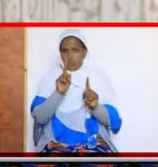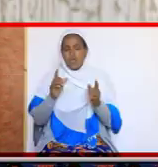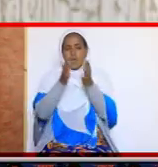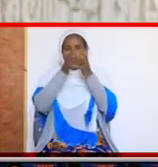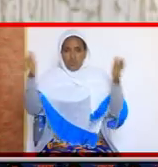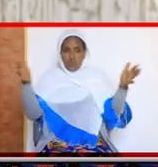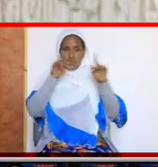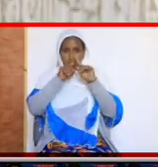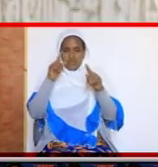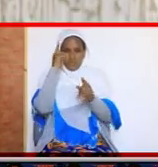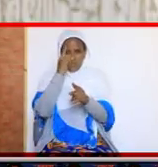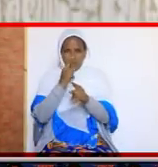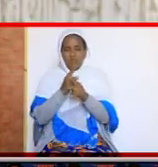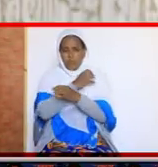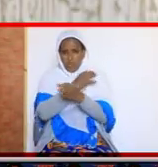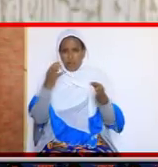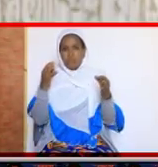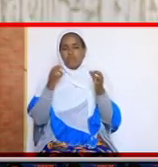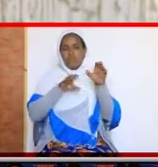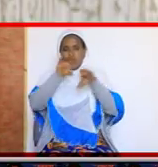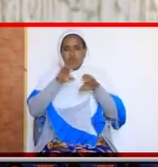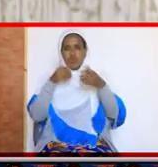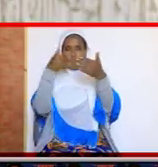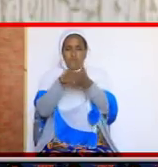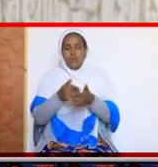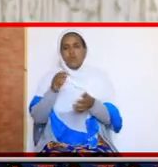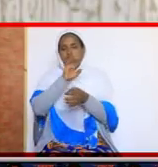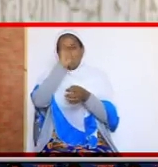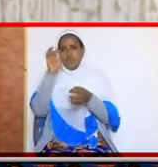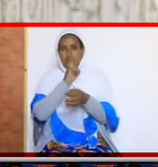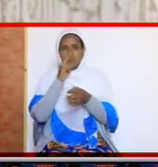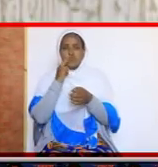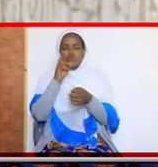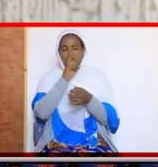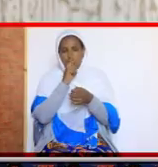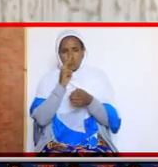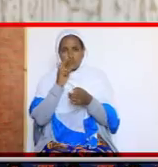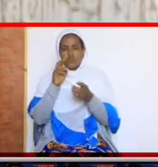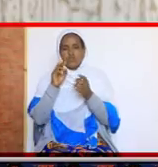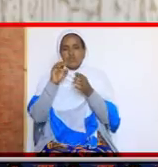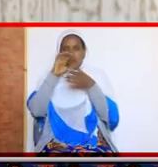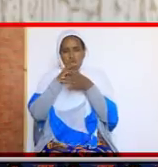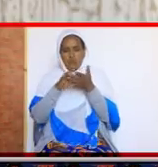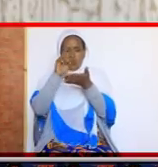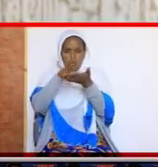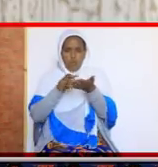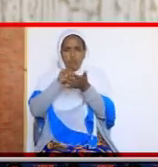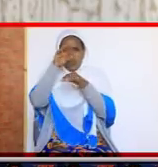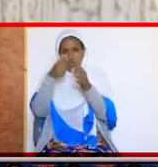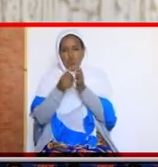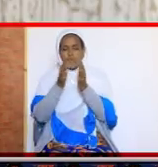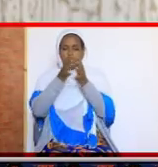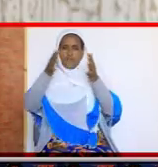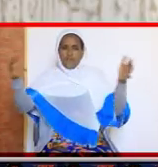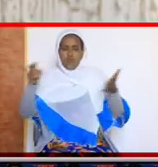በሌላ ጊዜ የማይቀርቡ ሆኖ አይደለም። በሰፊው ለመናገር ግን በስፋት ቅኔውም፣ ዝማሬውም፣ መዋሲቱም፣ ጾመ ድጓውም፣ ሰዓታቱም፣ ቅዳሴውም፣